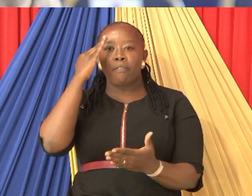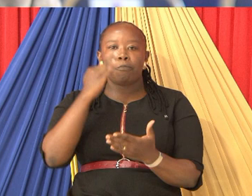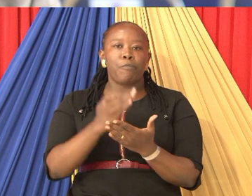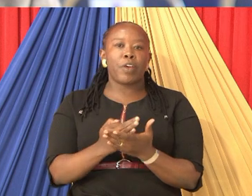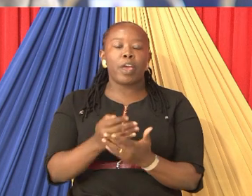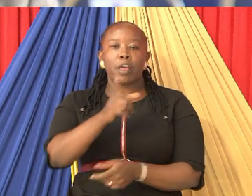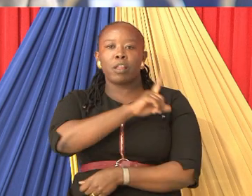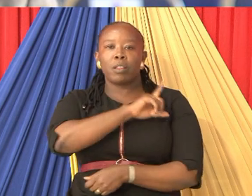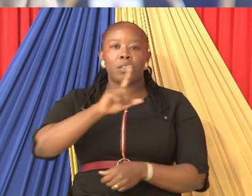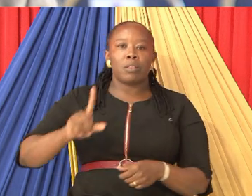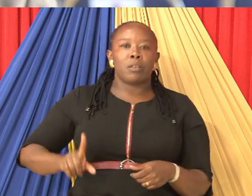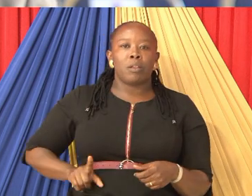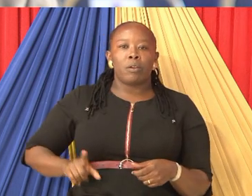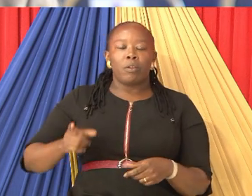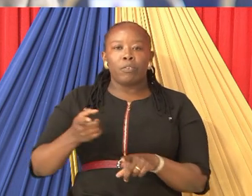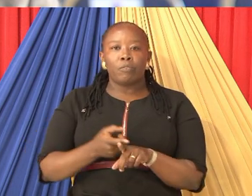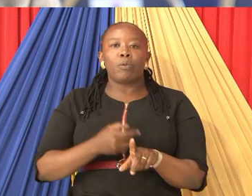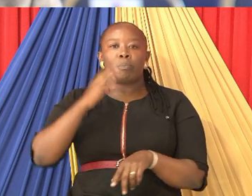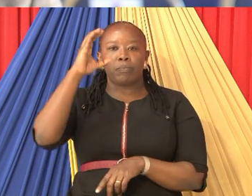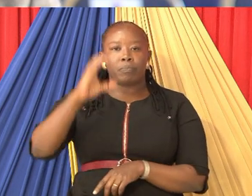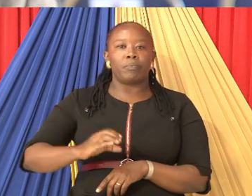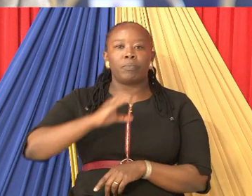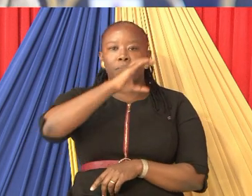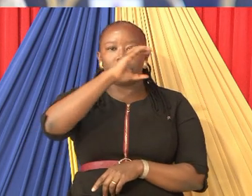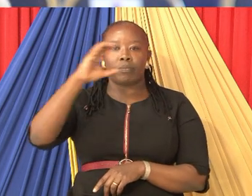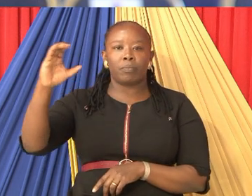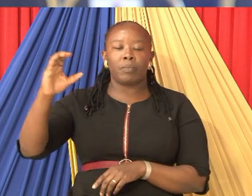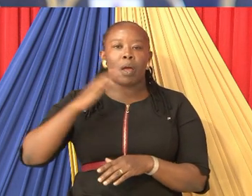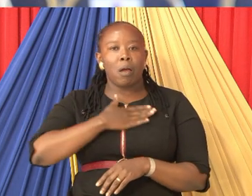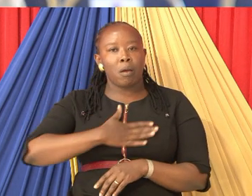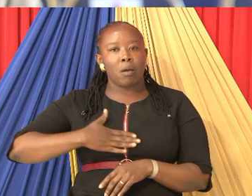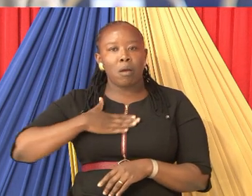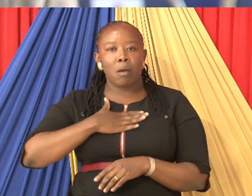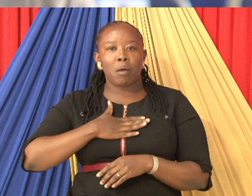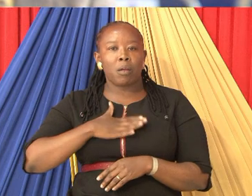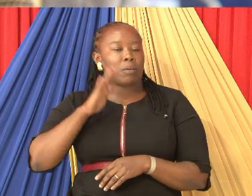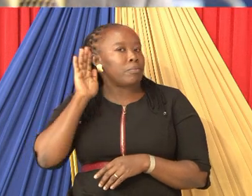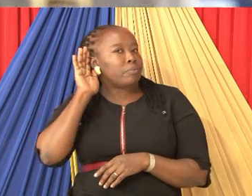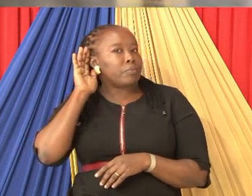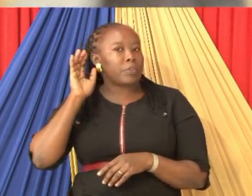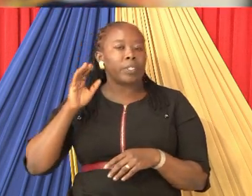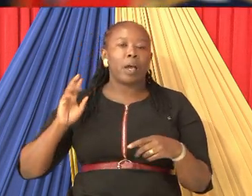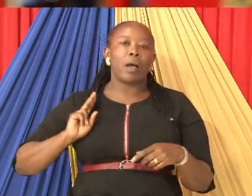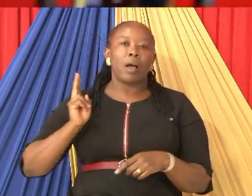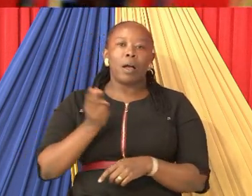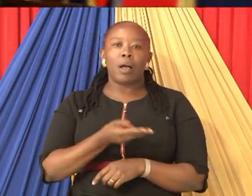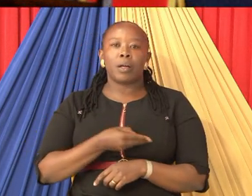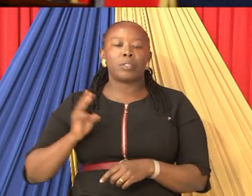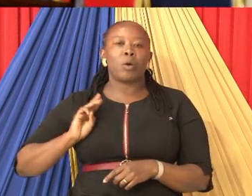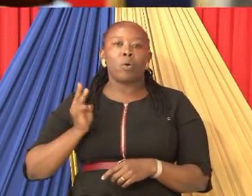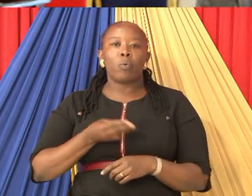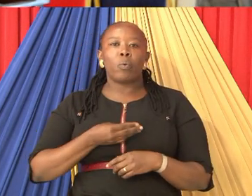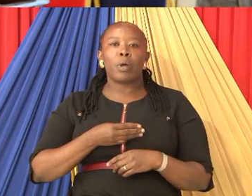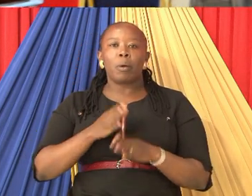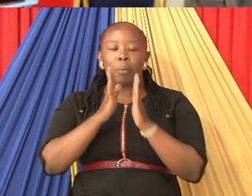Kwa imani ya msalaba. Baba, kufanyie. Twaomba kuponywa. Twaomba